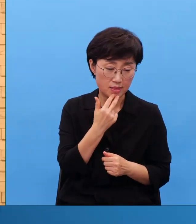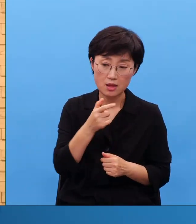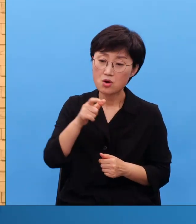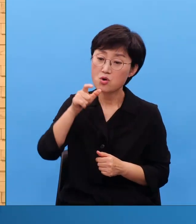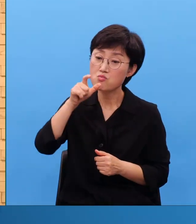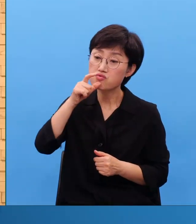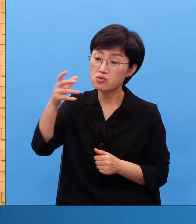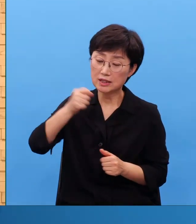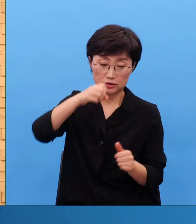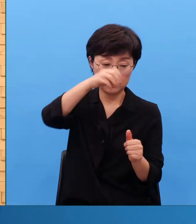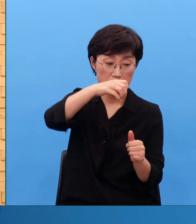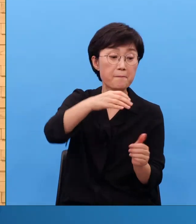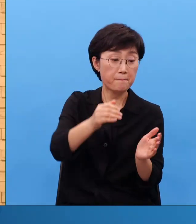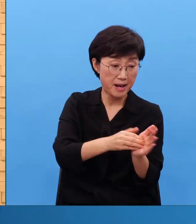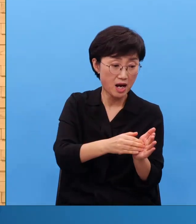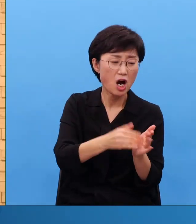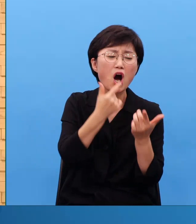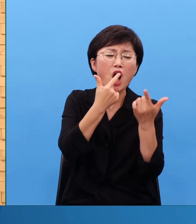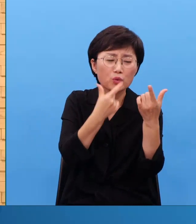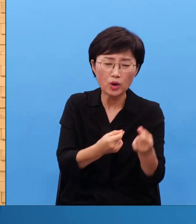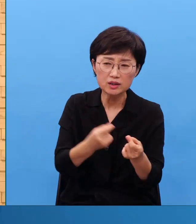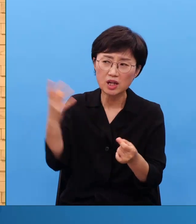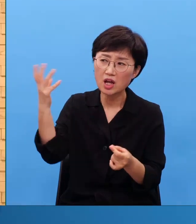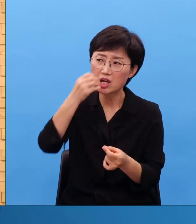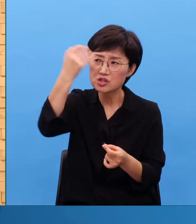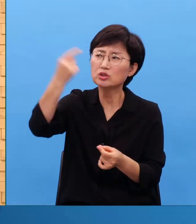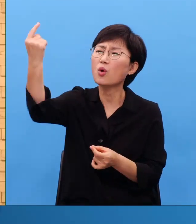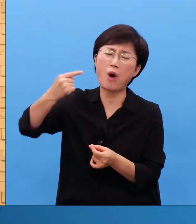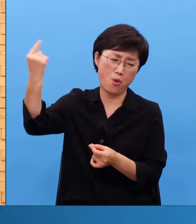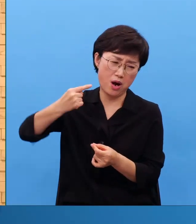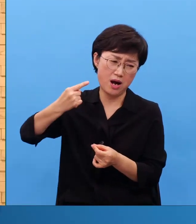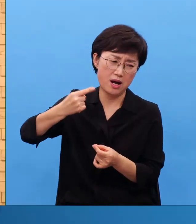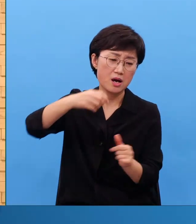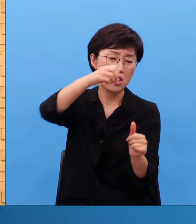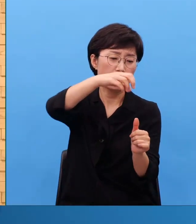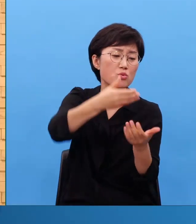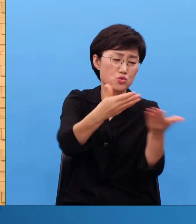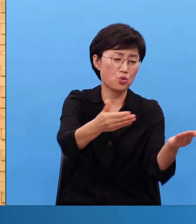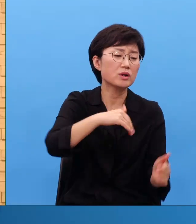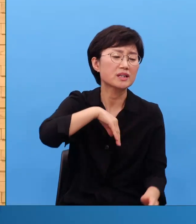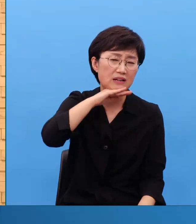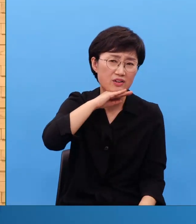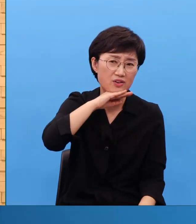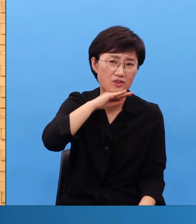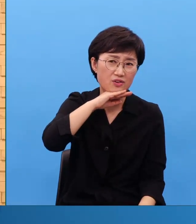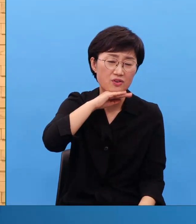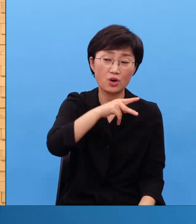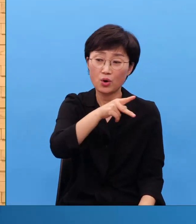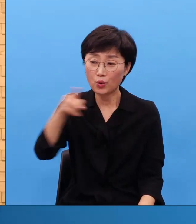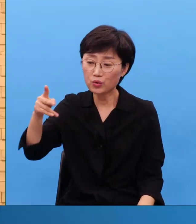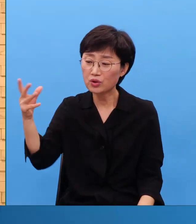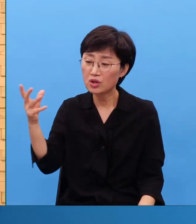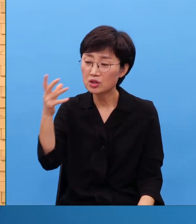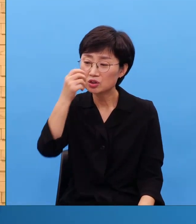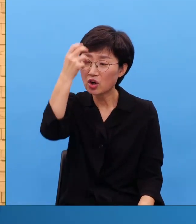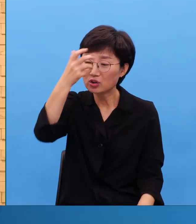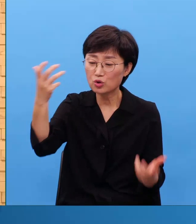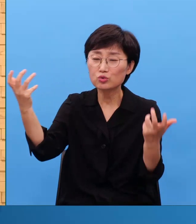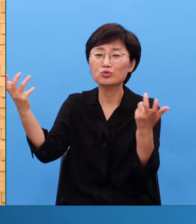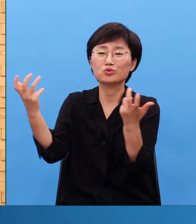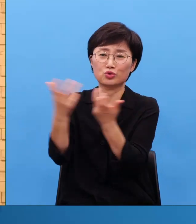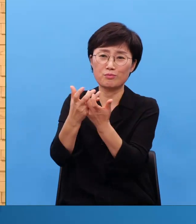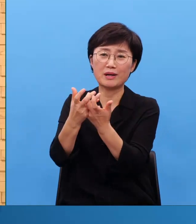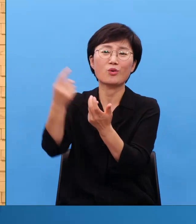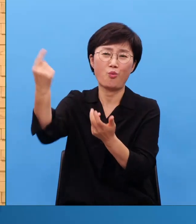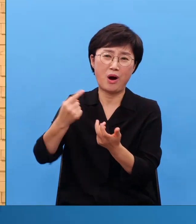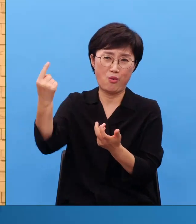것이다. 기다리라. He says, wait, you'll be baptized with water just like John baptizes. 그 말은 성령 충만이죠. 쉽게 말하면. And so simply put, those words 또